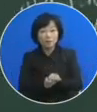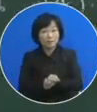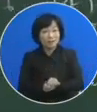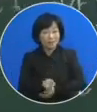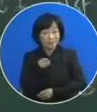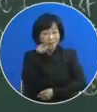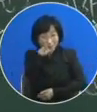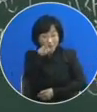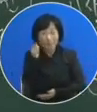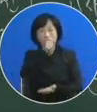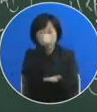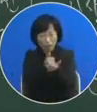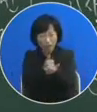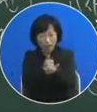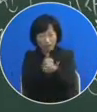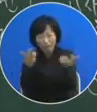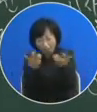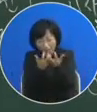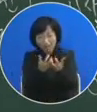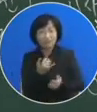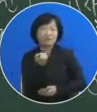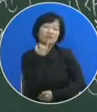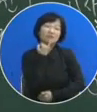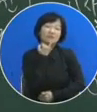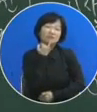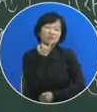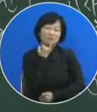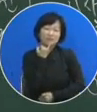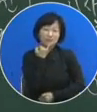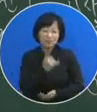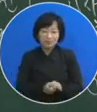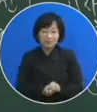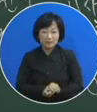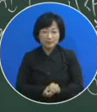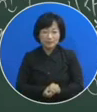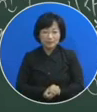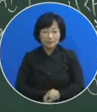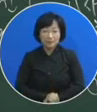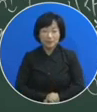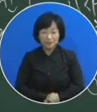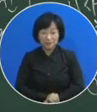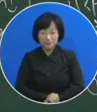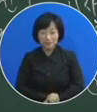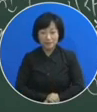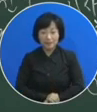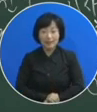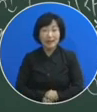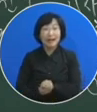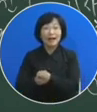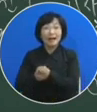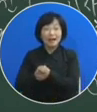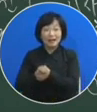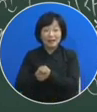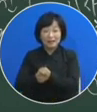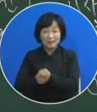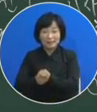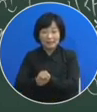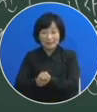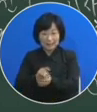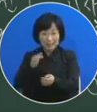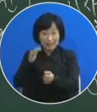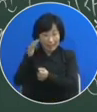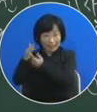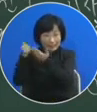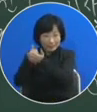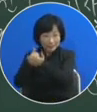괜찮다. Then how did they gather the money? They said, no matter how many sins you commit, it's all right. What do you think about that? God will forgive you. 그러니까 성부 성자 성령 용서하신다.